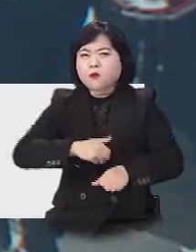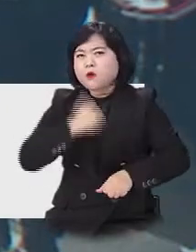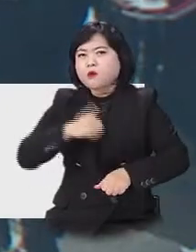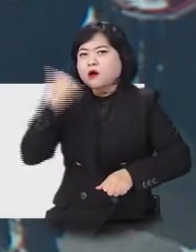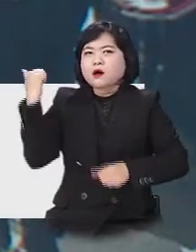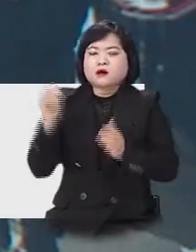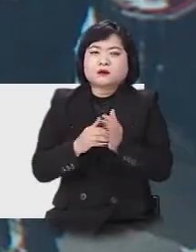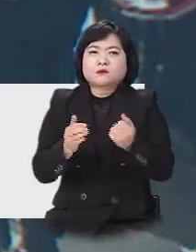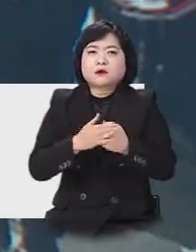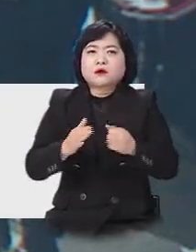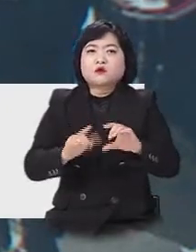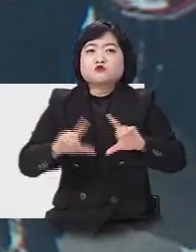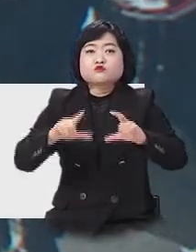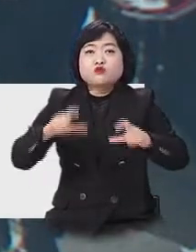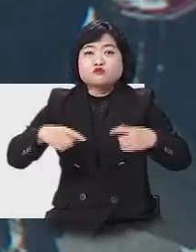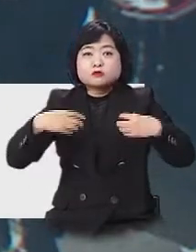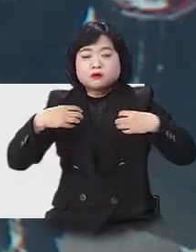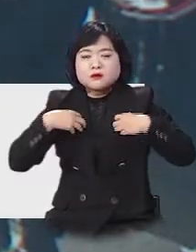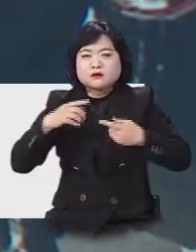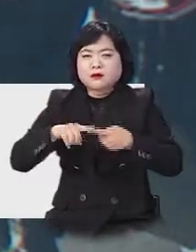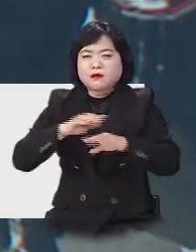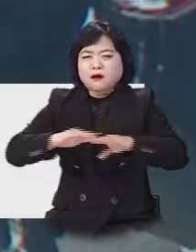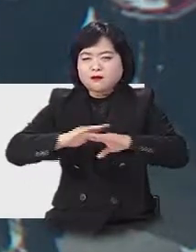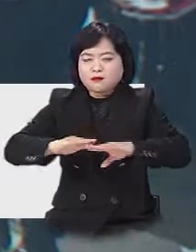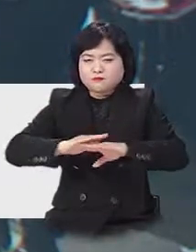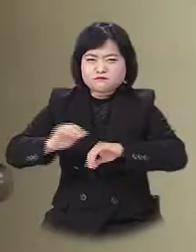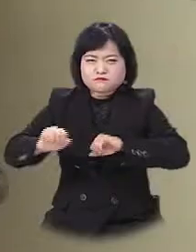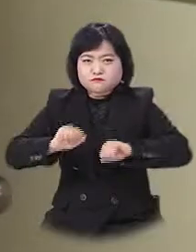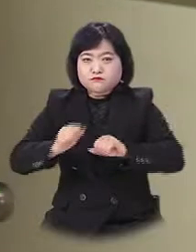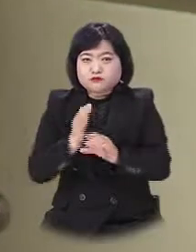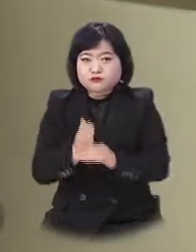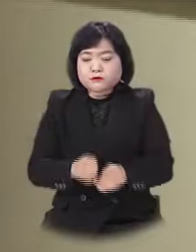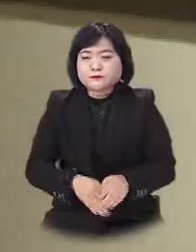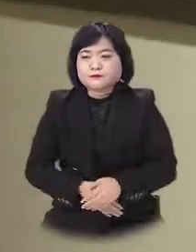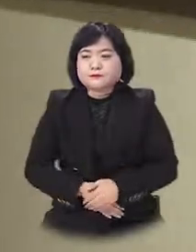동구청이 뒤늦게 대책 마련에 나섰습니다. 이종훈 기자입니다.